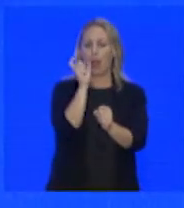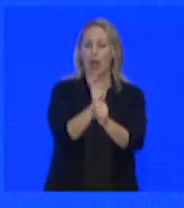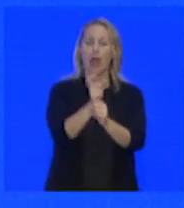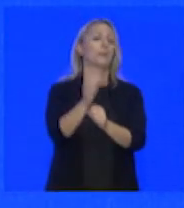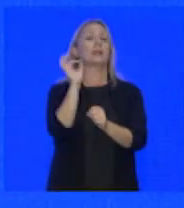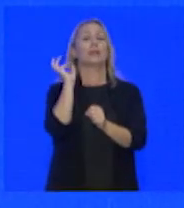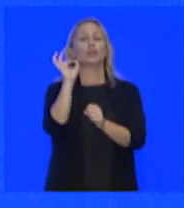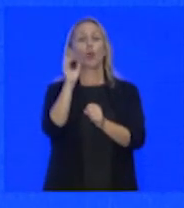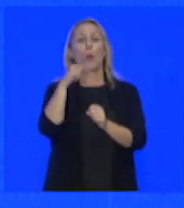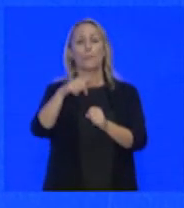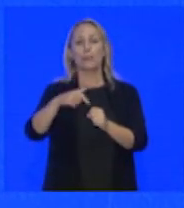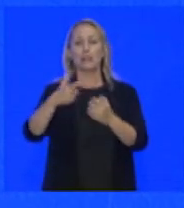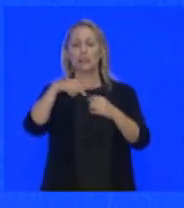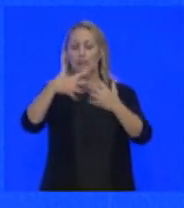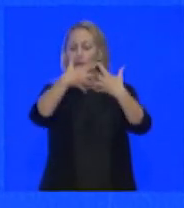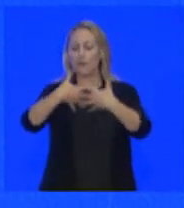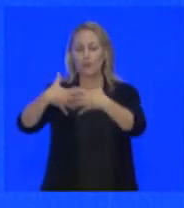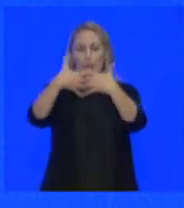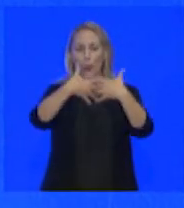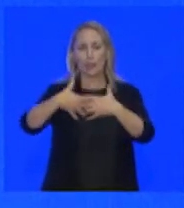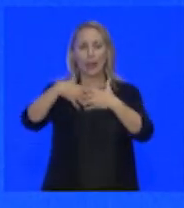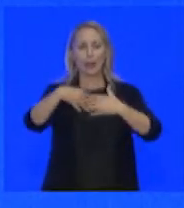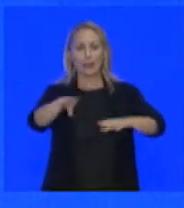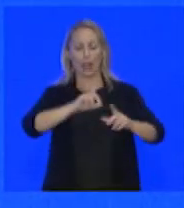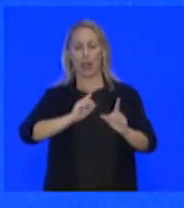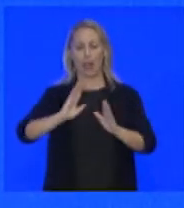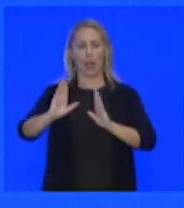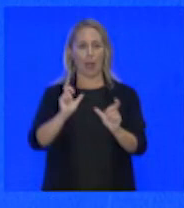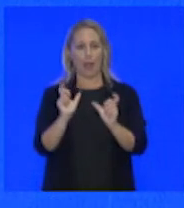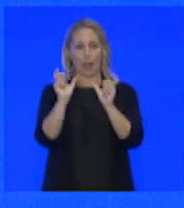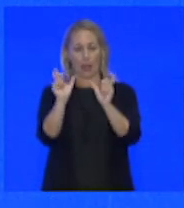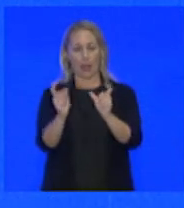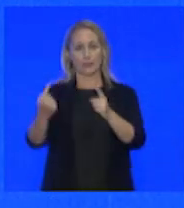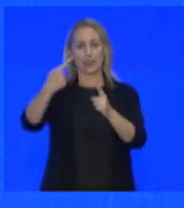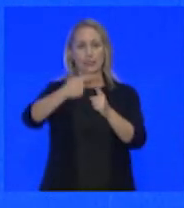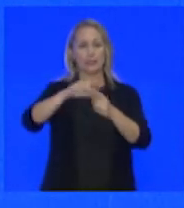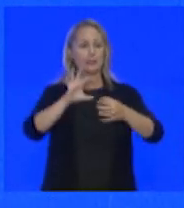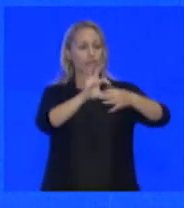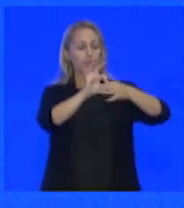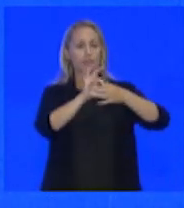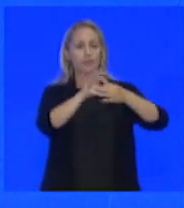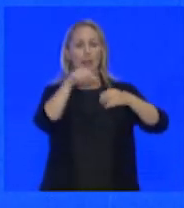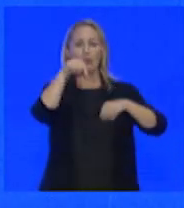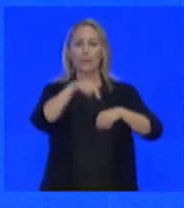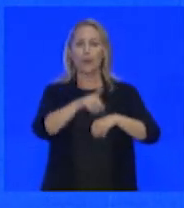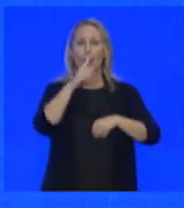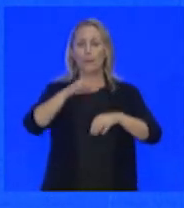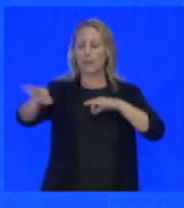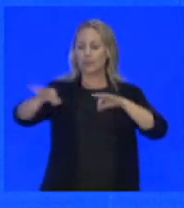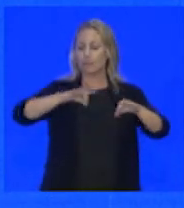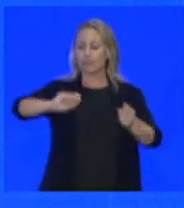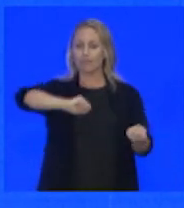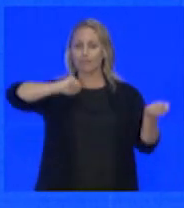της αμυντικής βιομηχανίας μας, αλλά και των διεθνών οικονομικών μας σχέσεων, με την αποτελεσματική αναδιοργάνωση της οικονομικής